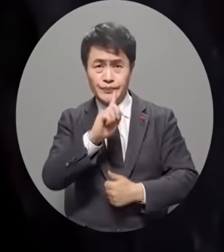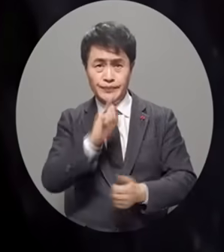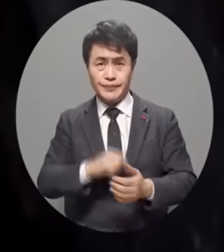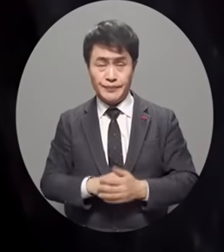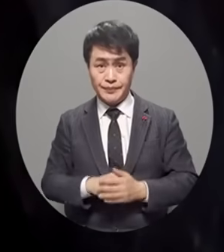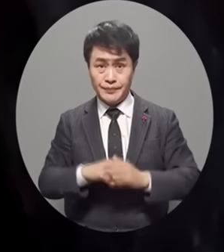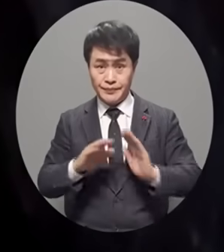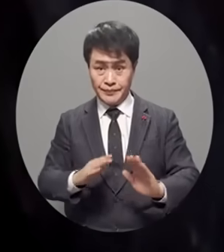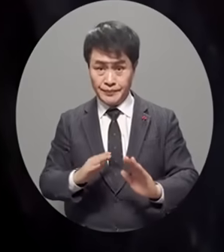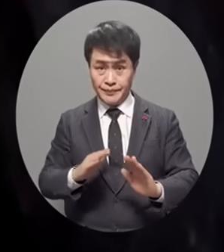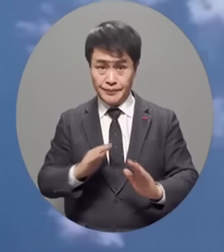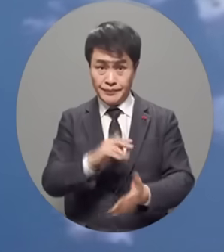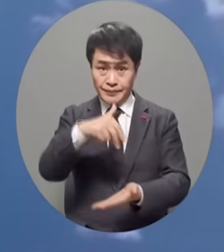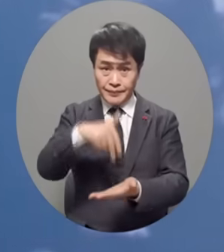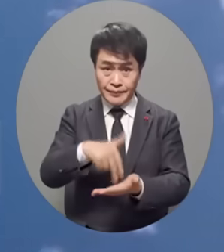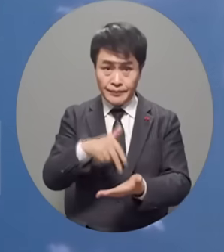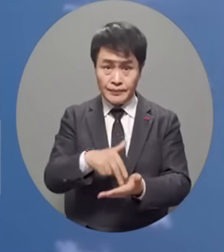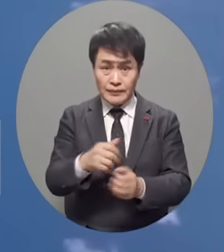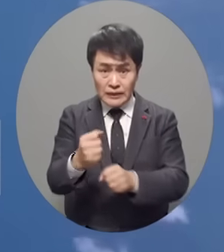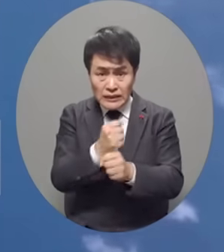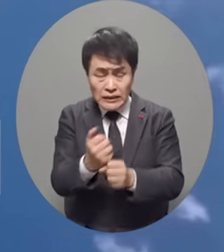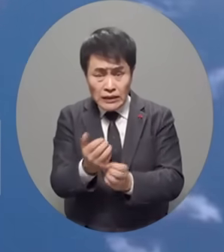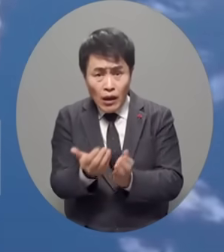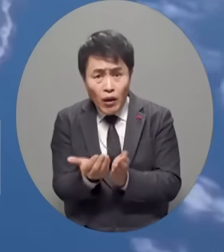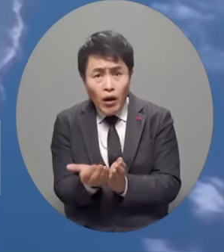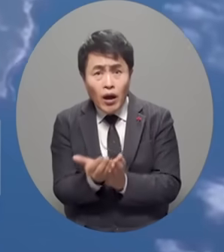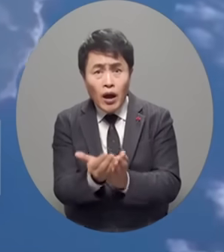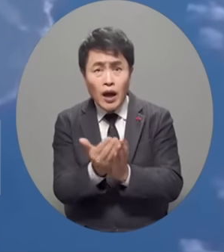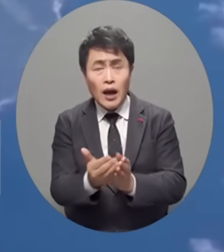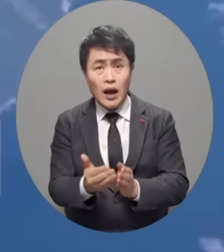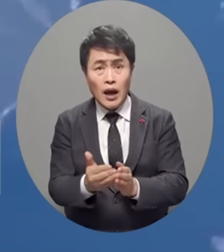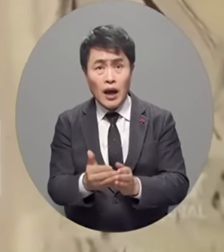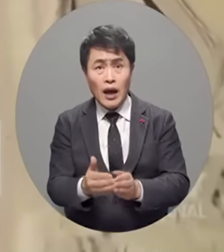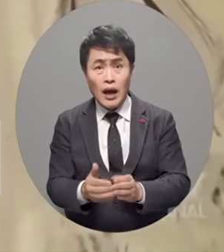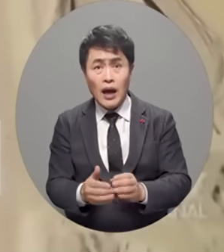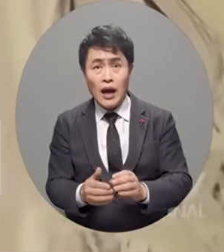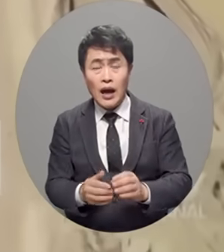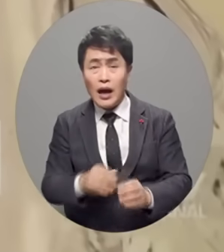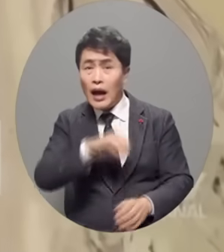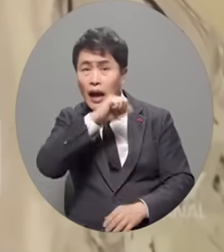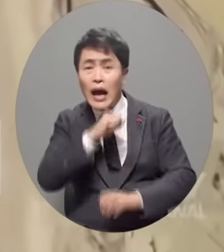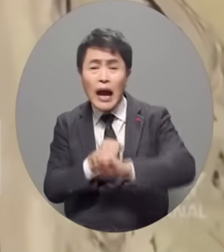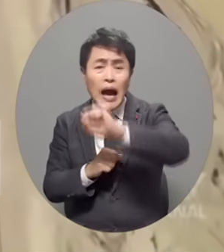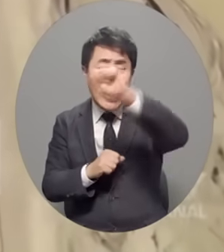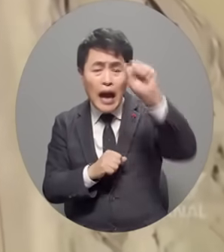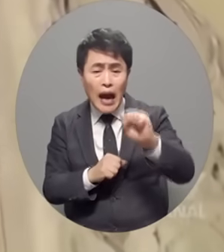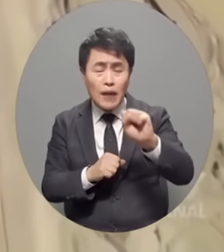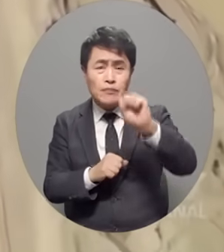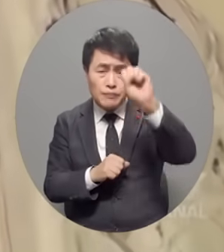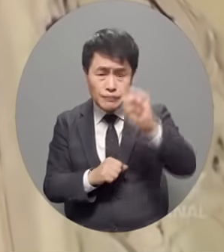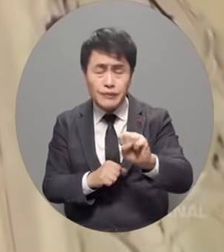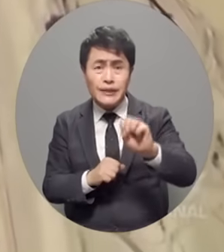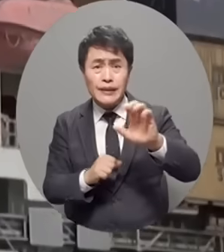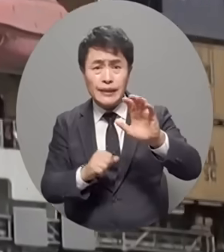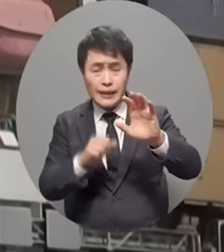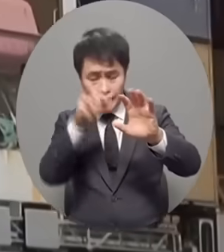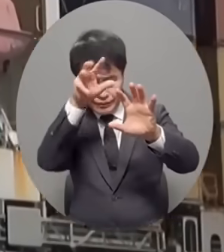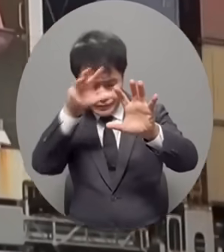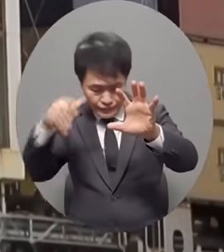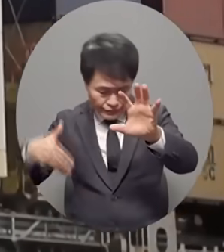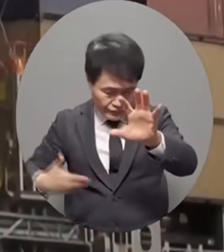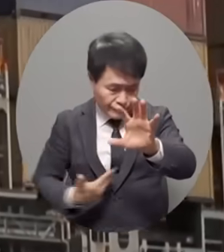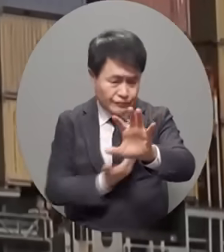우리 입장에서는 화물선들이 아프리카 남단 항로를 대신 이용하면서 수출입 화물 운송이